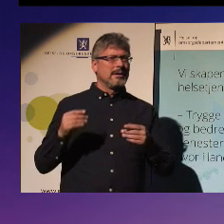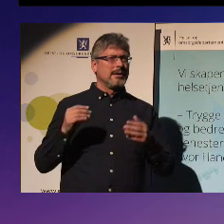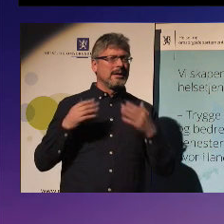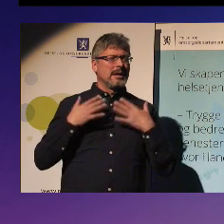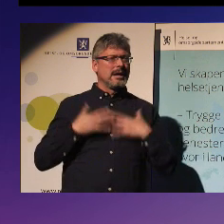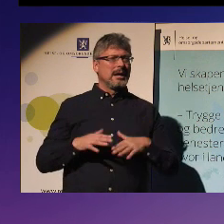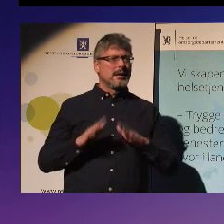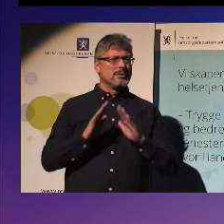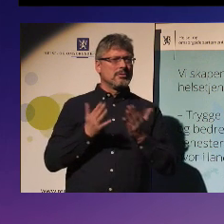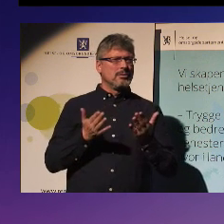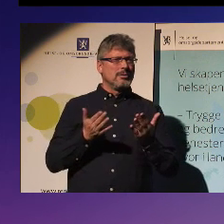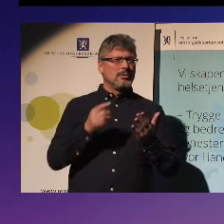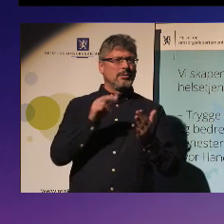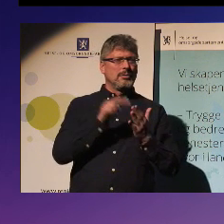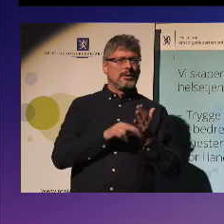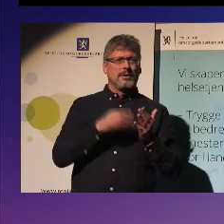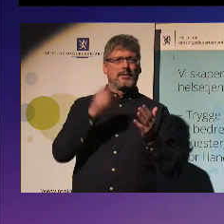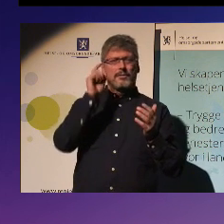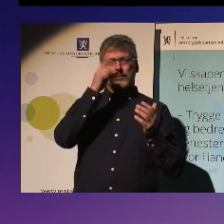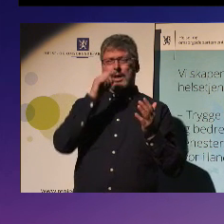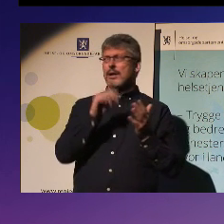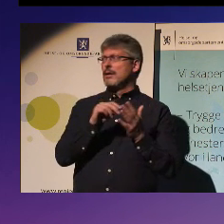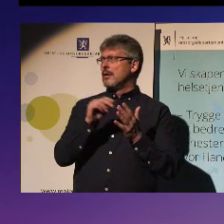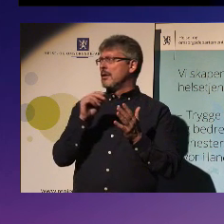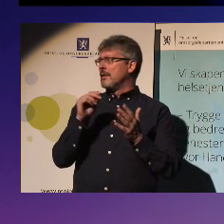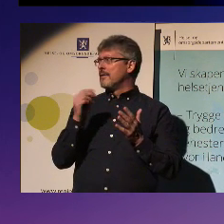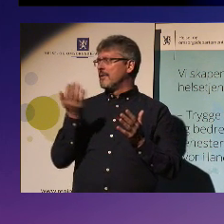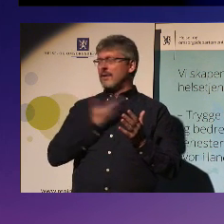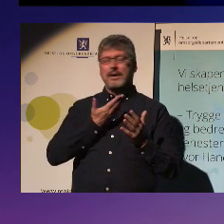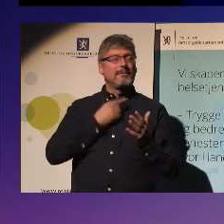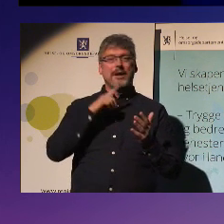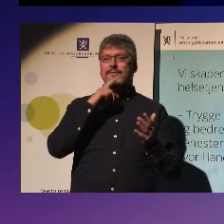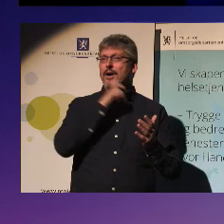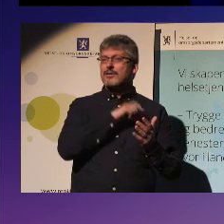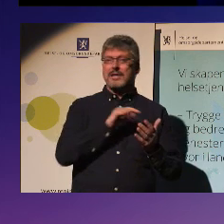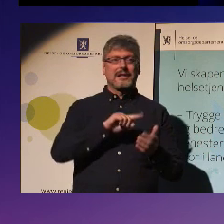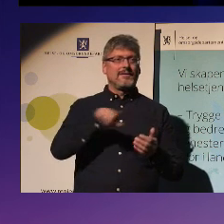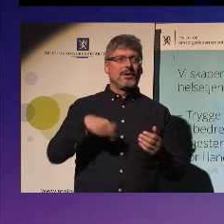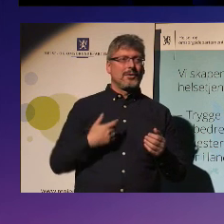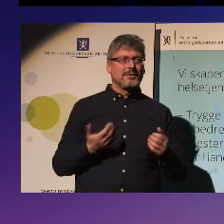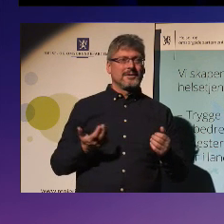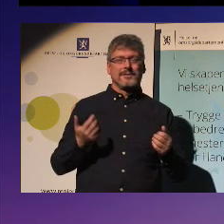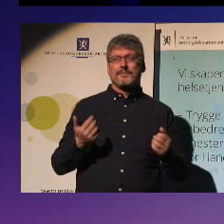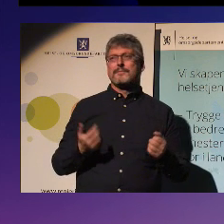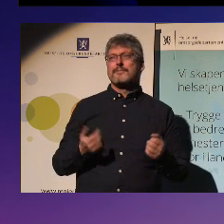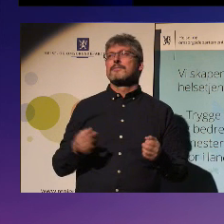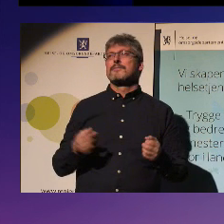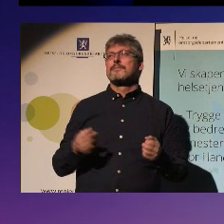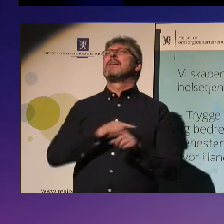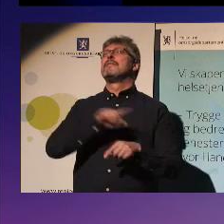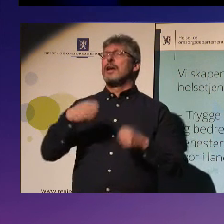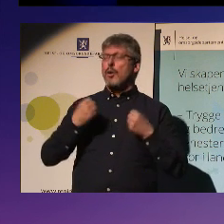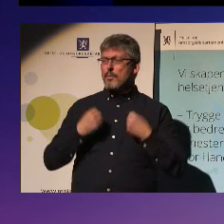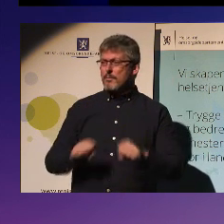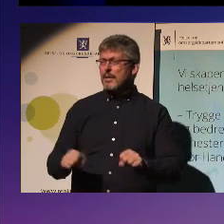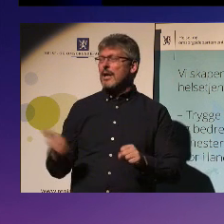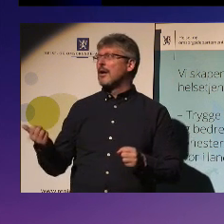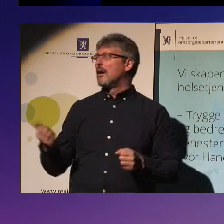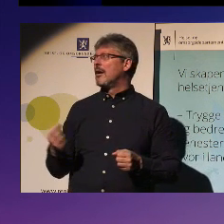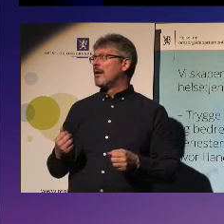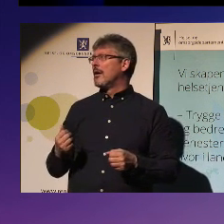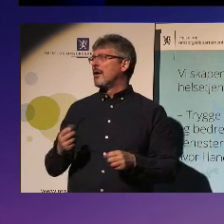en vannsensor, hva med brann, altså, det har vært veldig vanskelig for oss. Men vi kom oss i gang, har